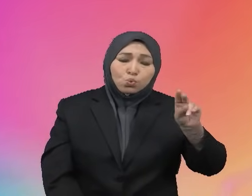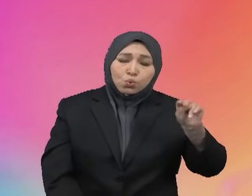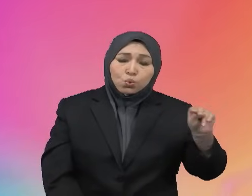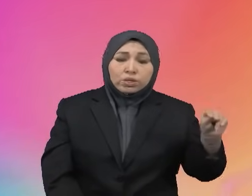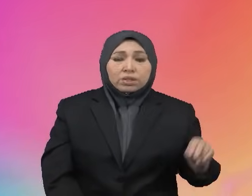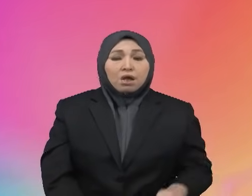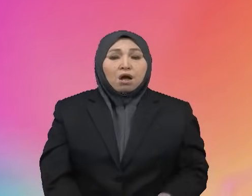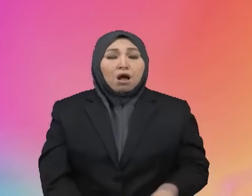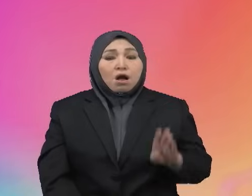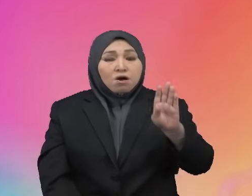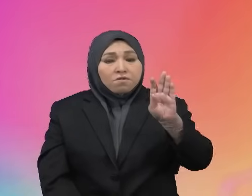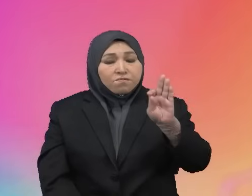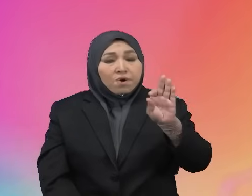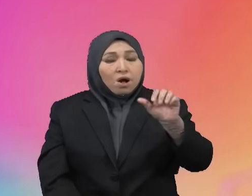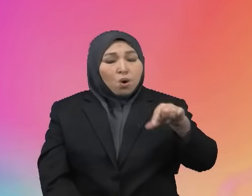قاعدون